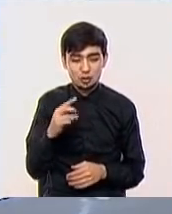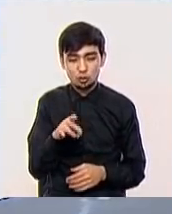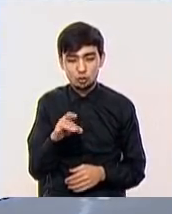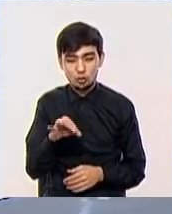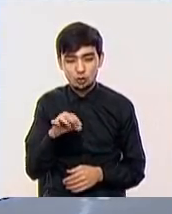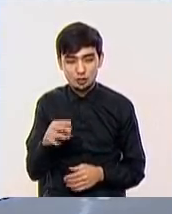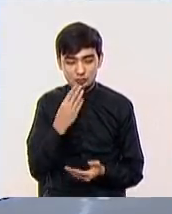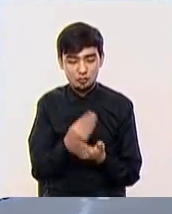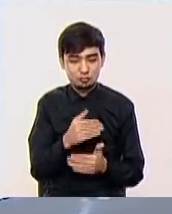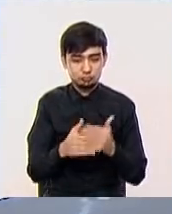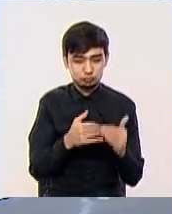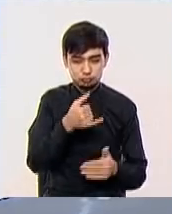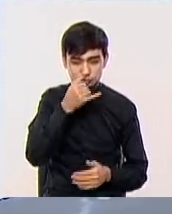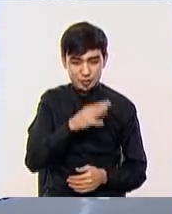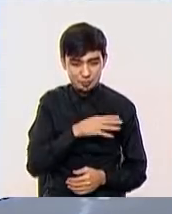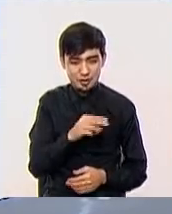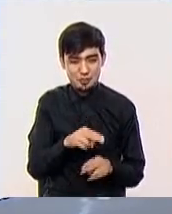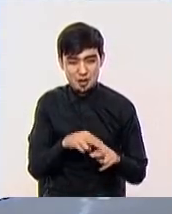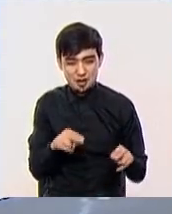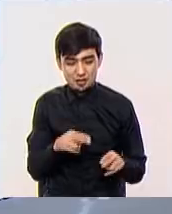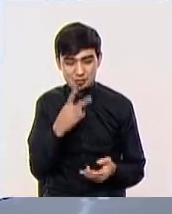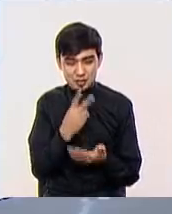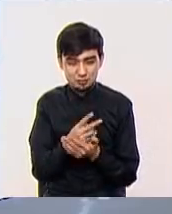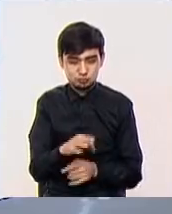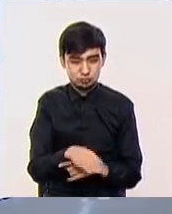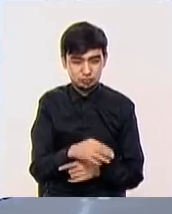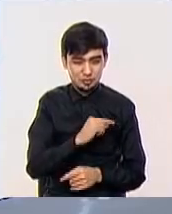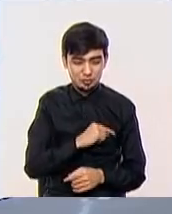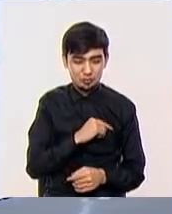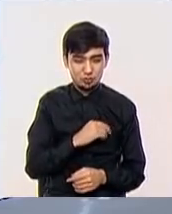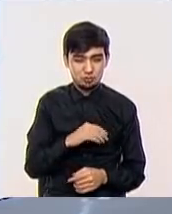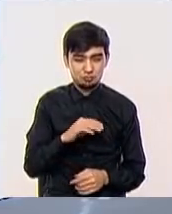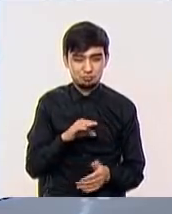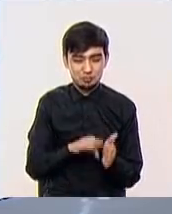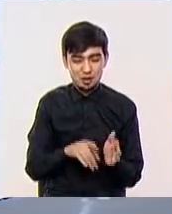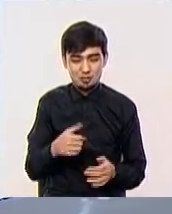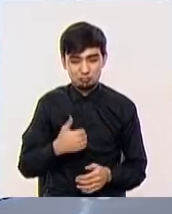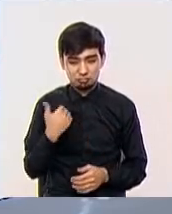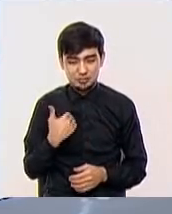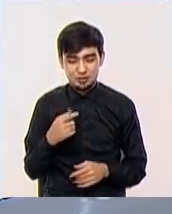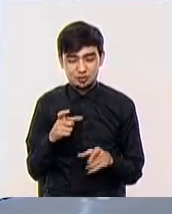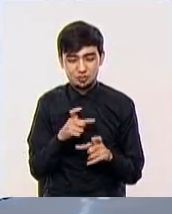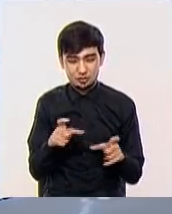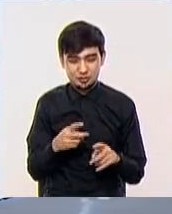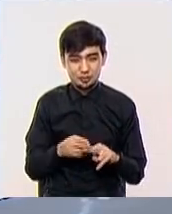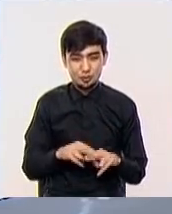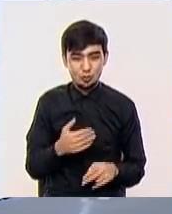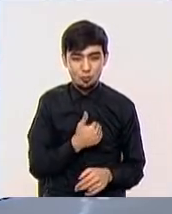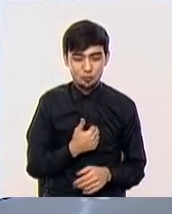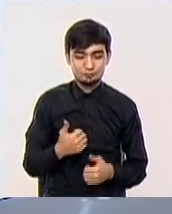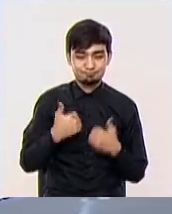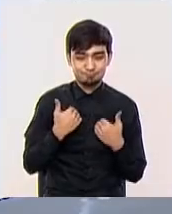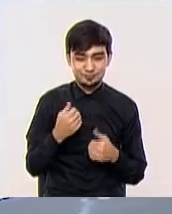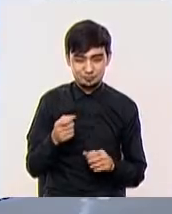әлеуетине сай кыймылдай алмады. Партияда элге бедели бар адамдар аз деди. Энди партия халыктын сенимине кирүү үчүн